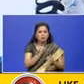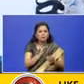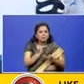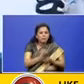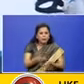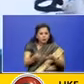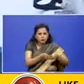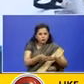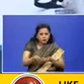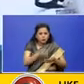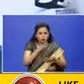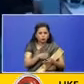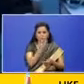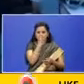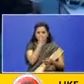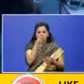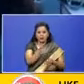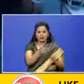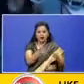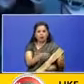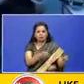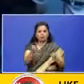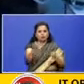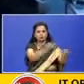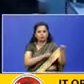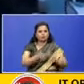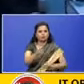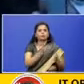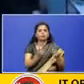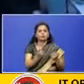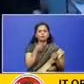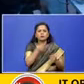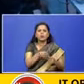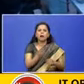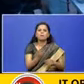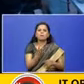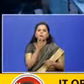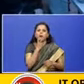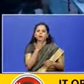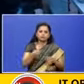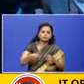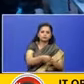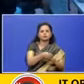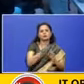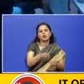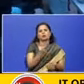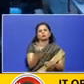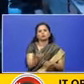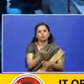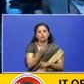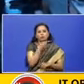लिए पोर्टेबल वेंटिलेटर विकसित किया है। ये बैटरी से चलता है और